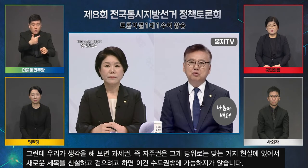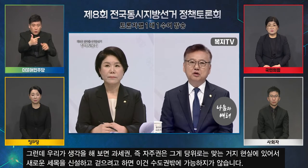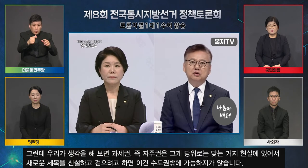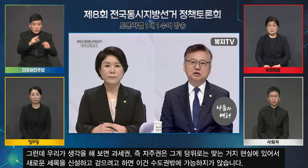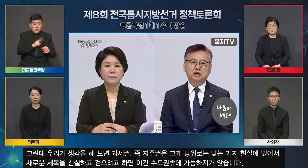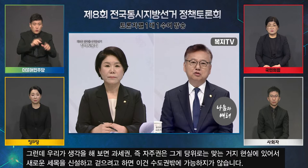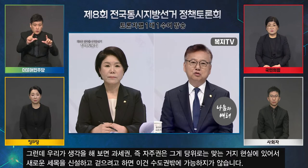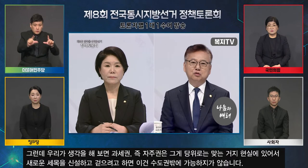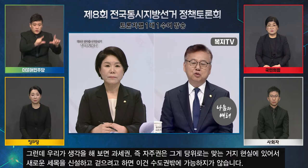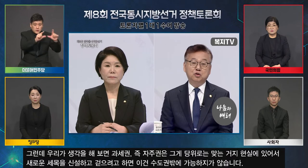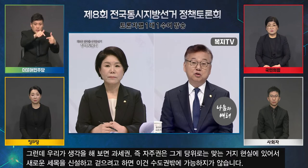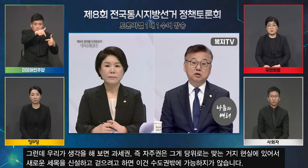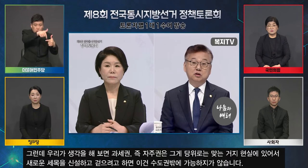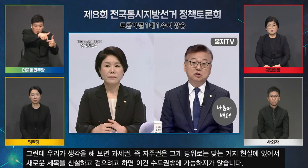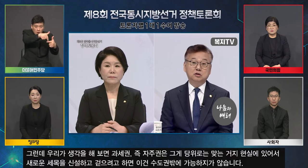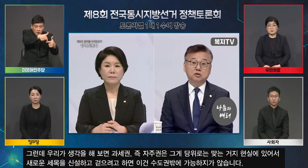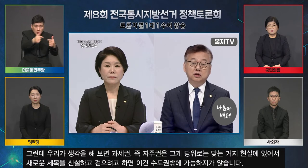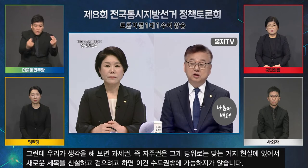비교를 해보면